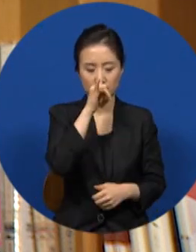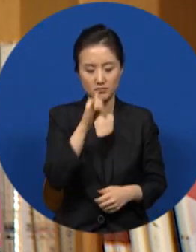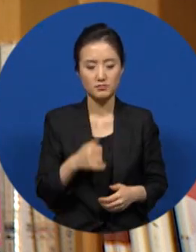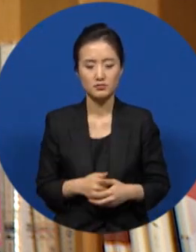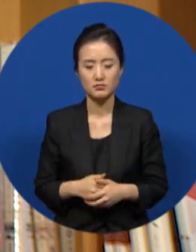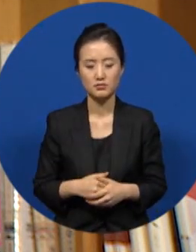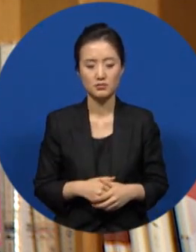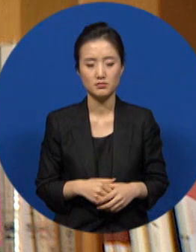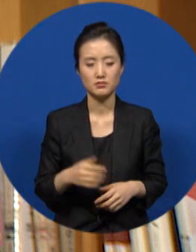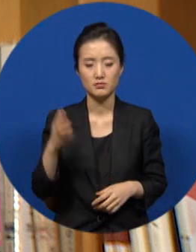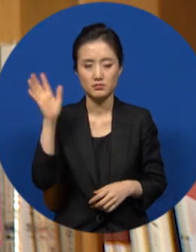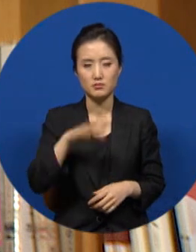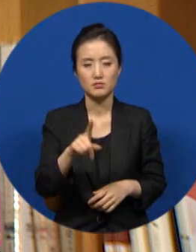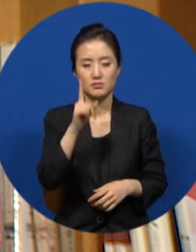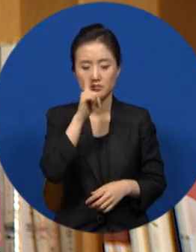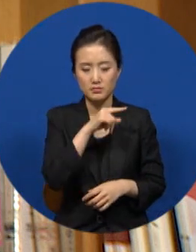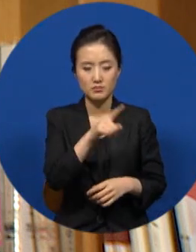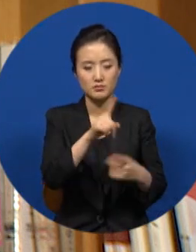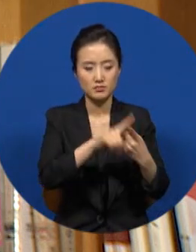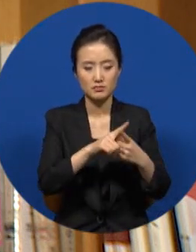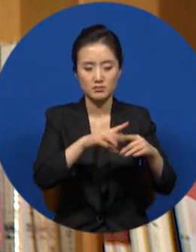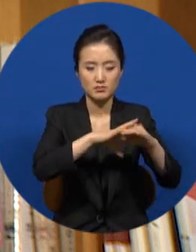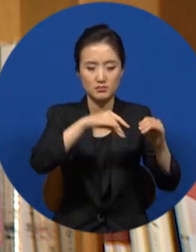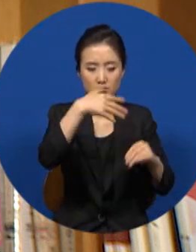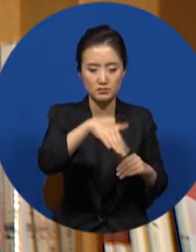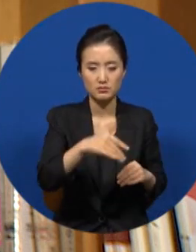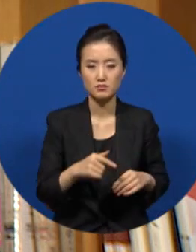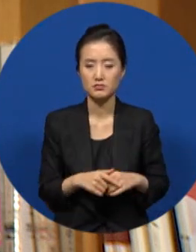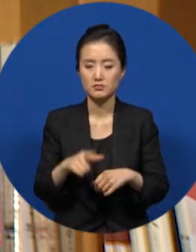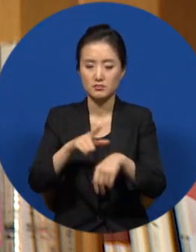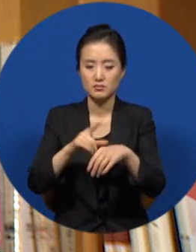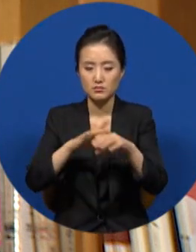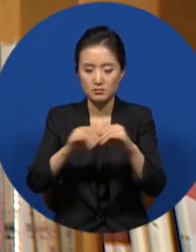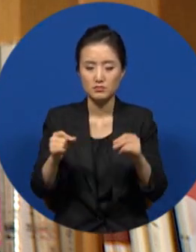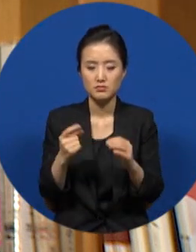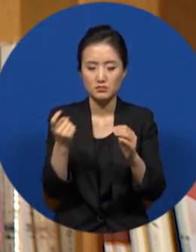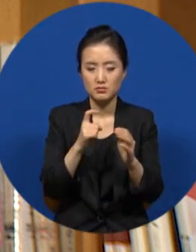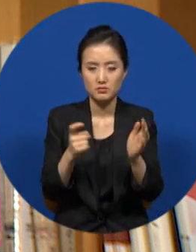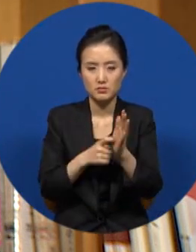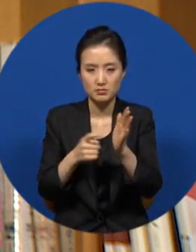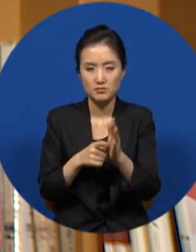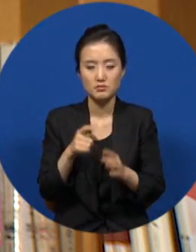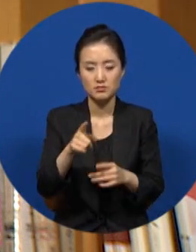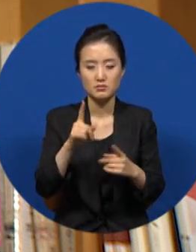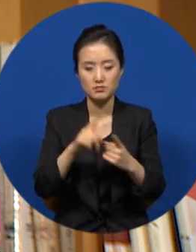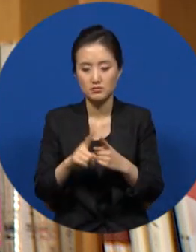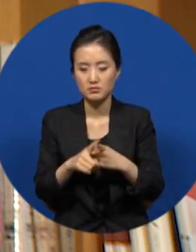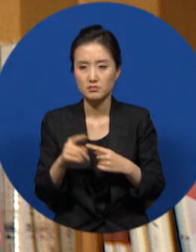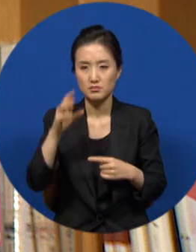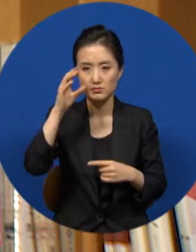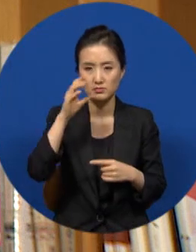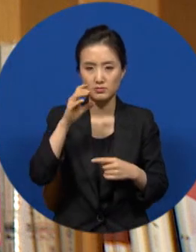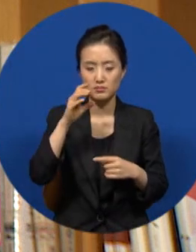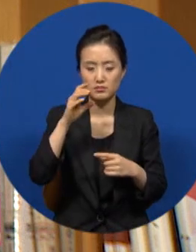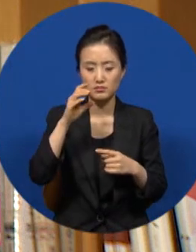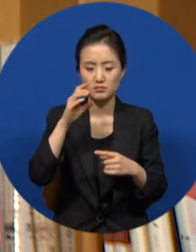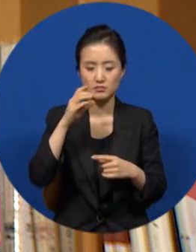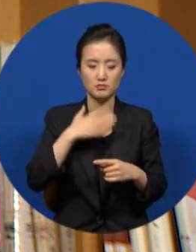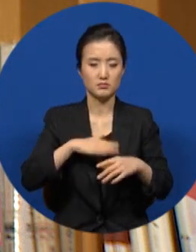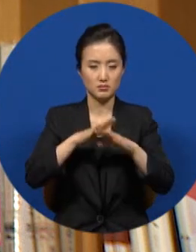거니까. 그런 나쁜 흉한 물질이 만들어져서 기하급수적으로 성장하는 걸 우리 암이라 하지 않습니까? 그리고 전이를 한다